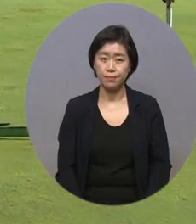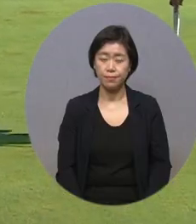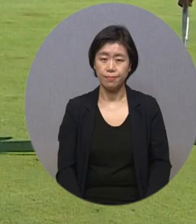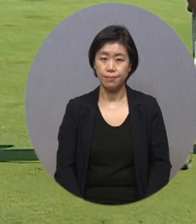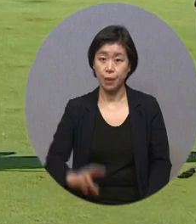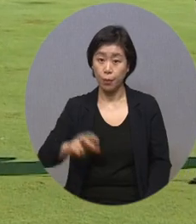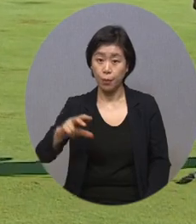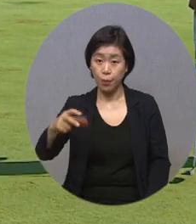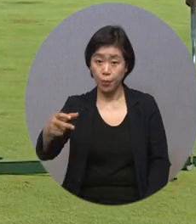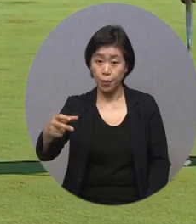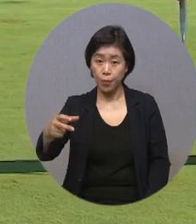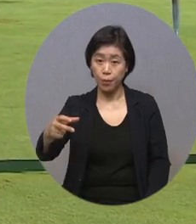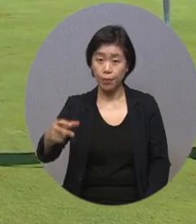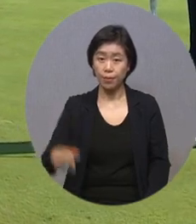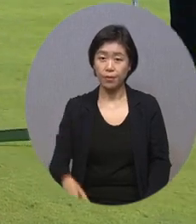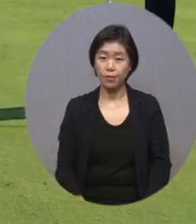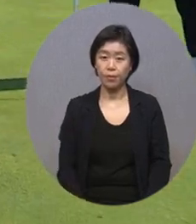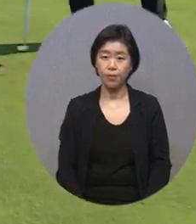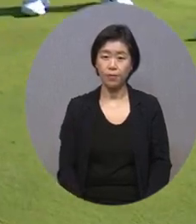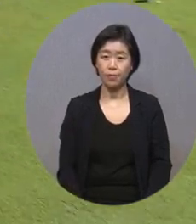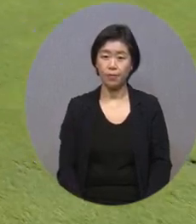내리막이야. 고고고!